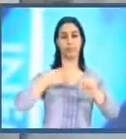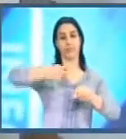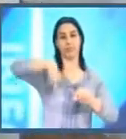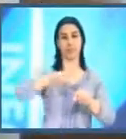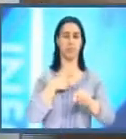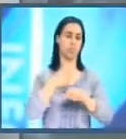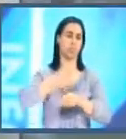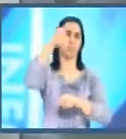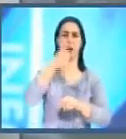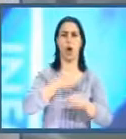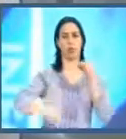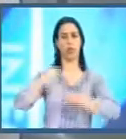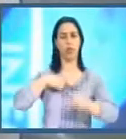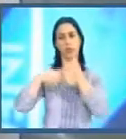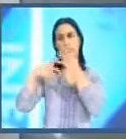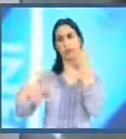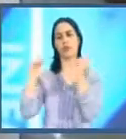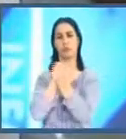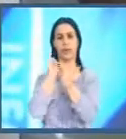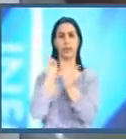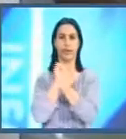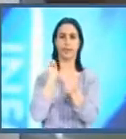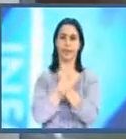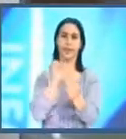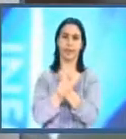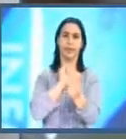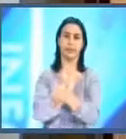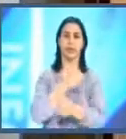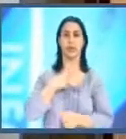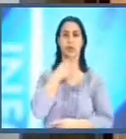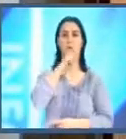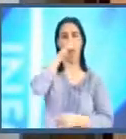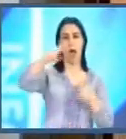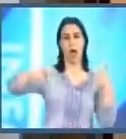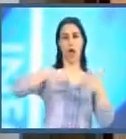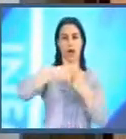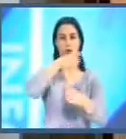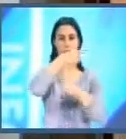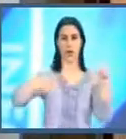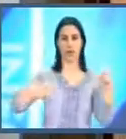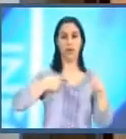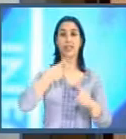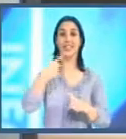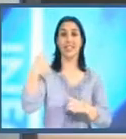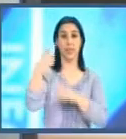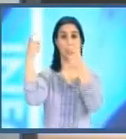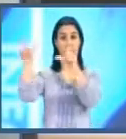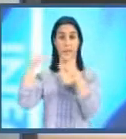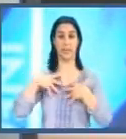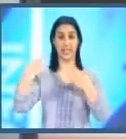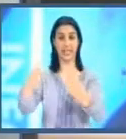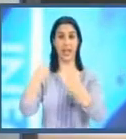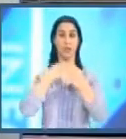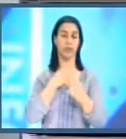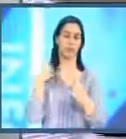temps d'espera acumulen a l'Hospital de Viladecans, per sobre de l'any i mig. Des del Departament de Salut, el temps màxim d'espera per